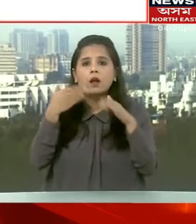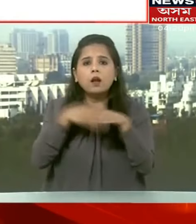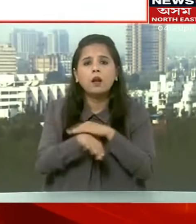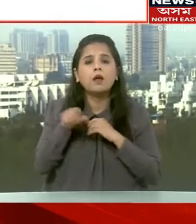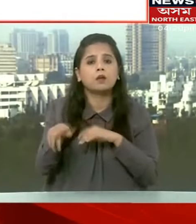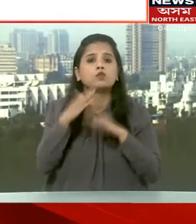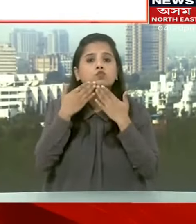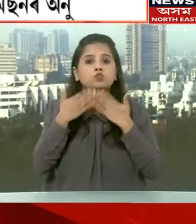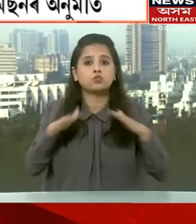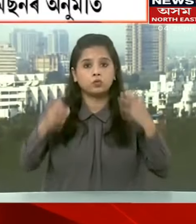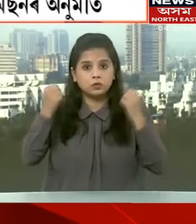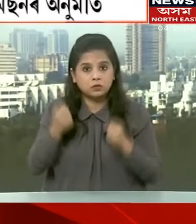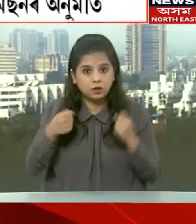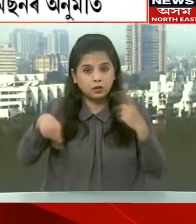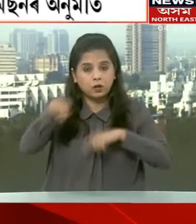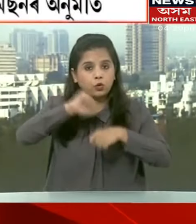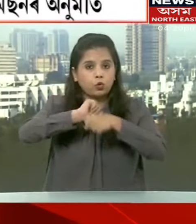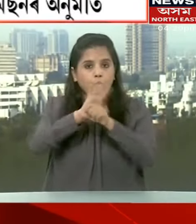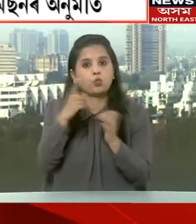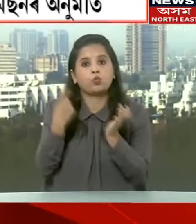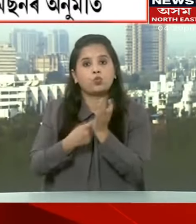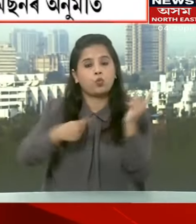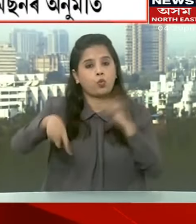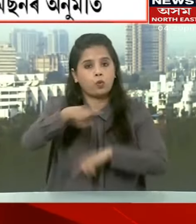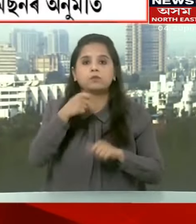प्रोटोकॉल के साथ बैठने की अनुमति होगी।